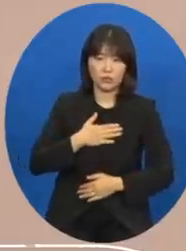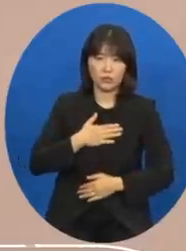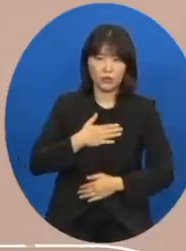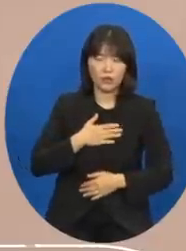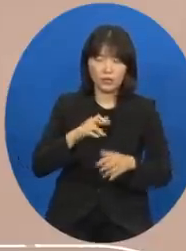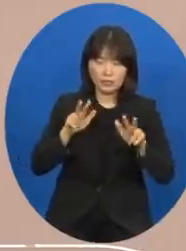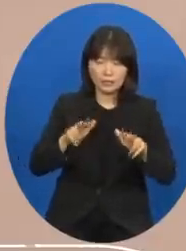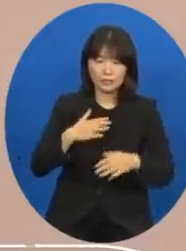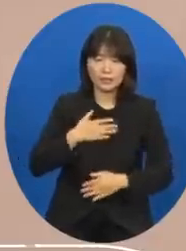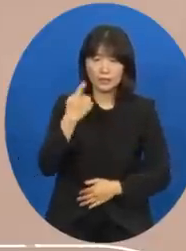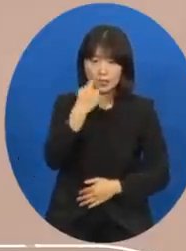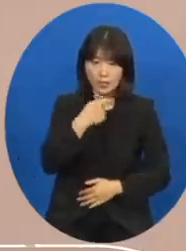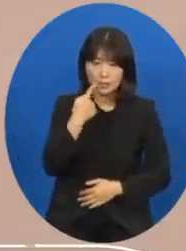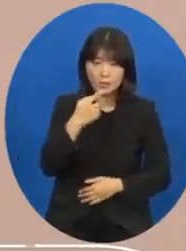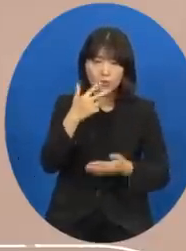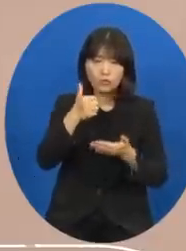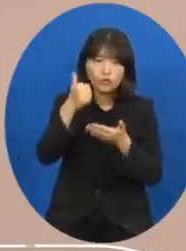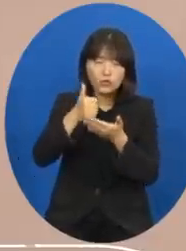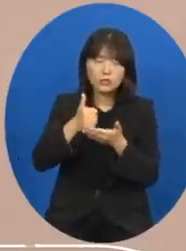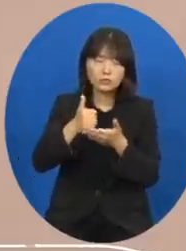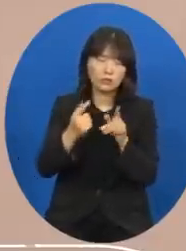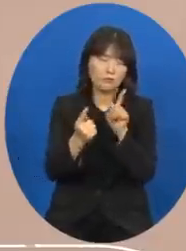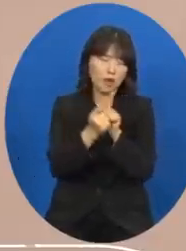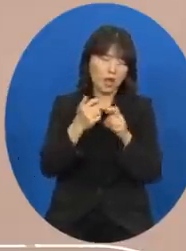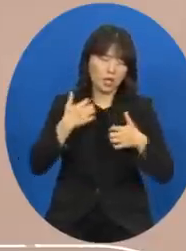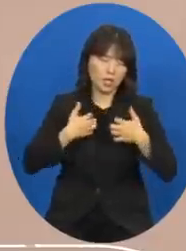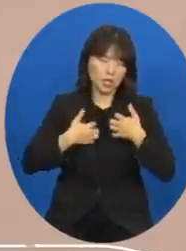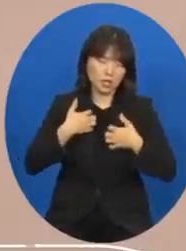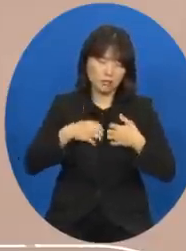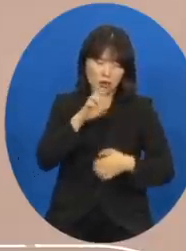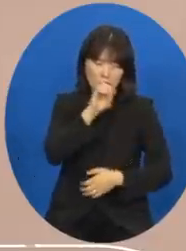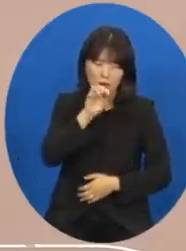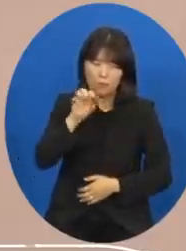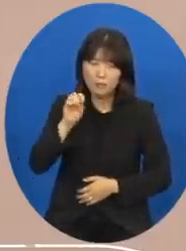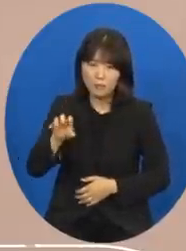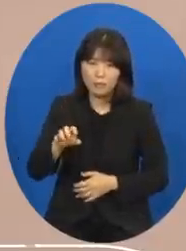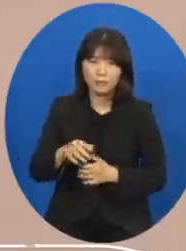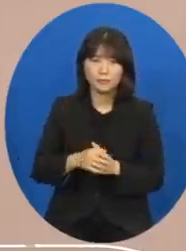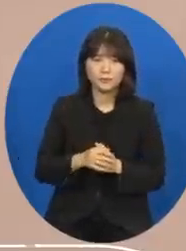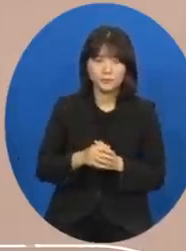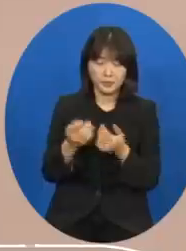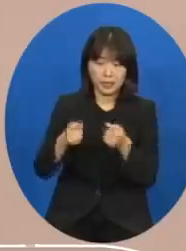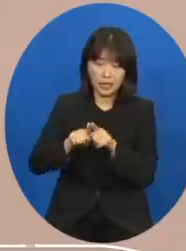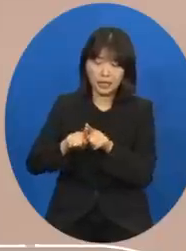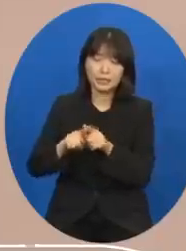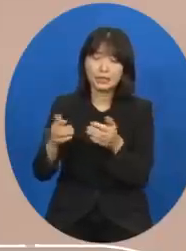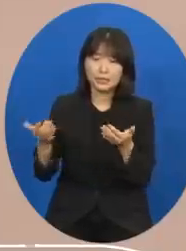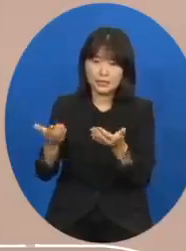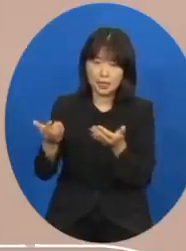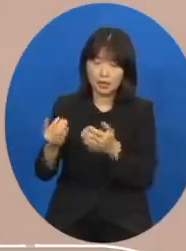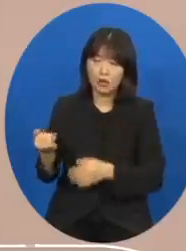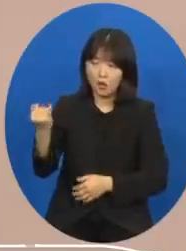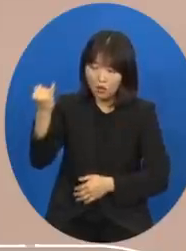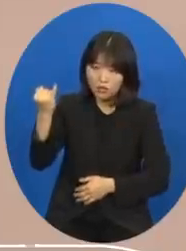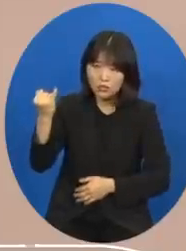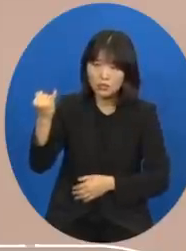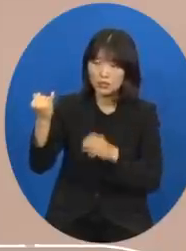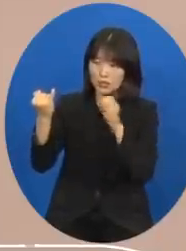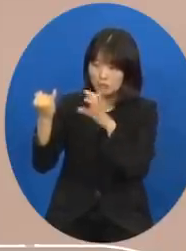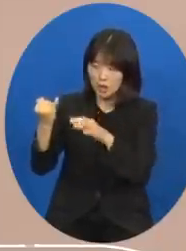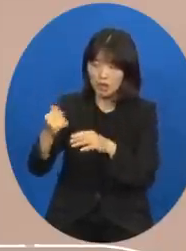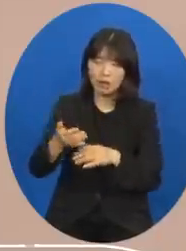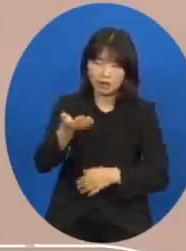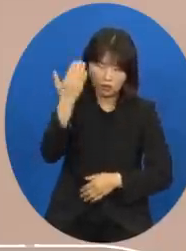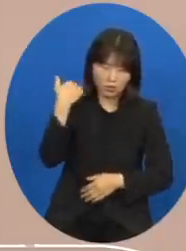제 입으로 주님 만난 기쁨을 말하게 되었습니다. 같이 일하는 언니들한테도 전에 만나던